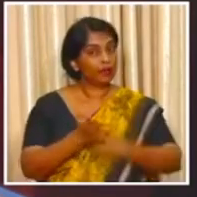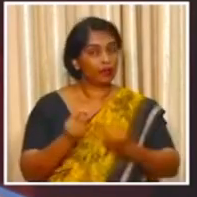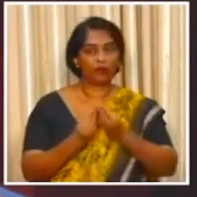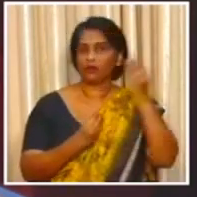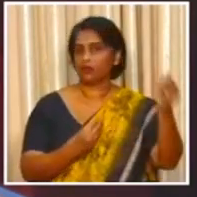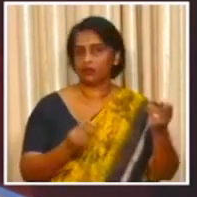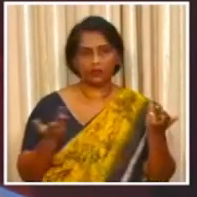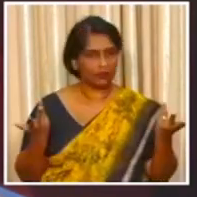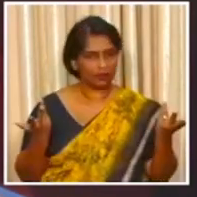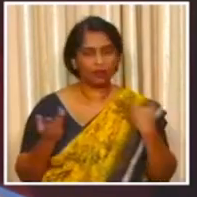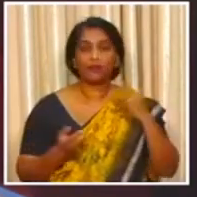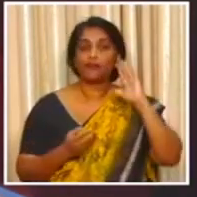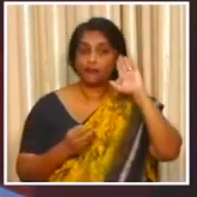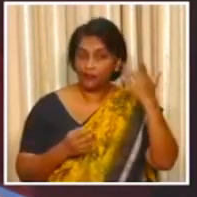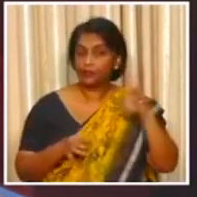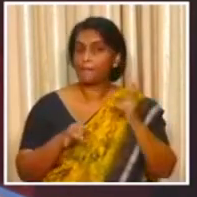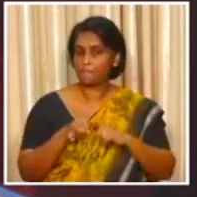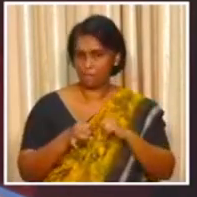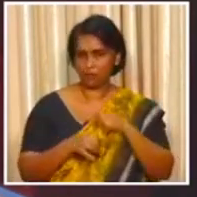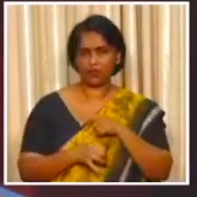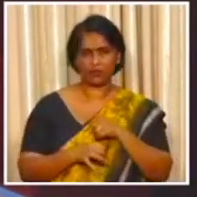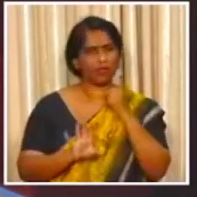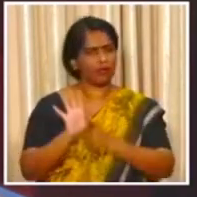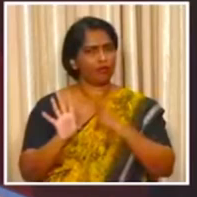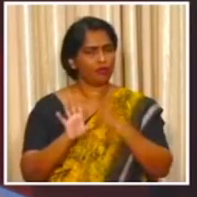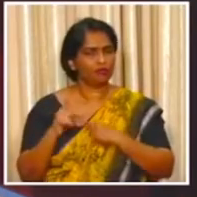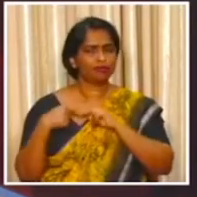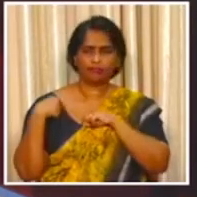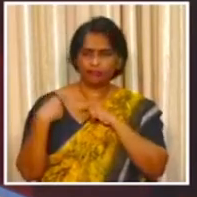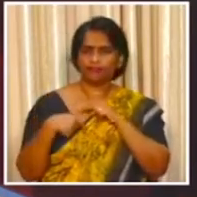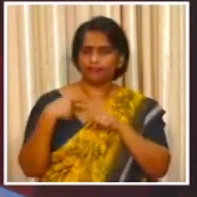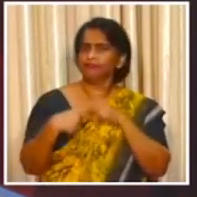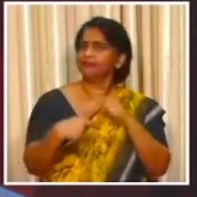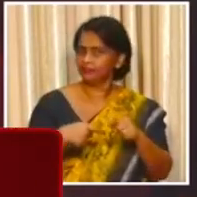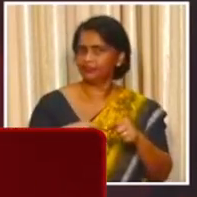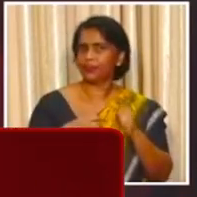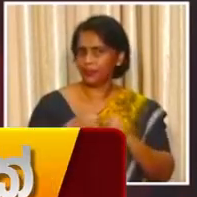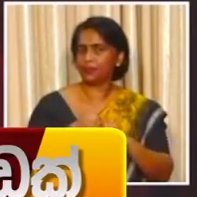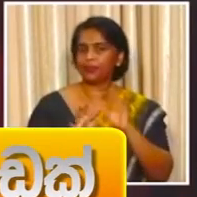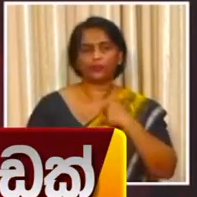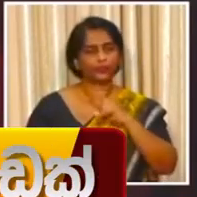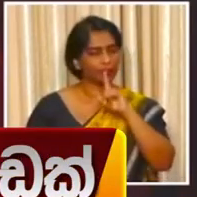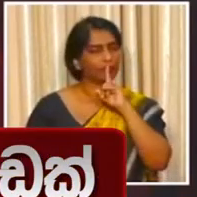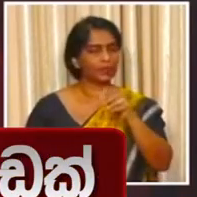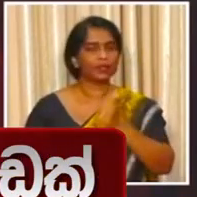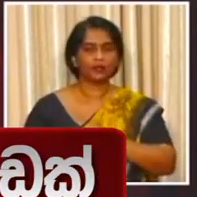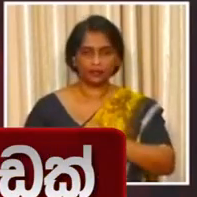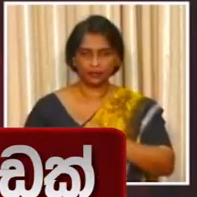නැහැ. විශේෂයෙන්ම මේ ප්‍රශ්නය වසර ගණනාවක් මුළුල්ලේ දිග ගැහෙන ප්‍රශ්නයක්. මෙසම ඔබතුමාට කියන්න